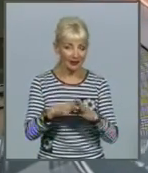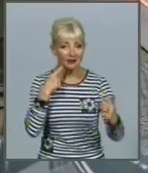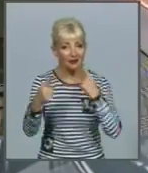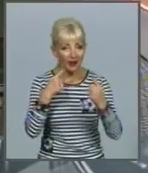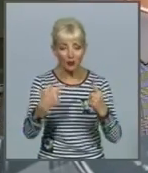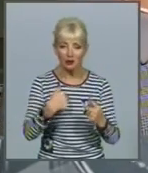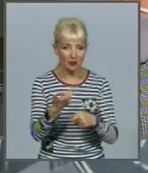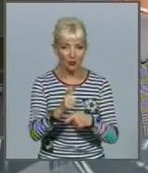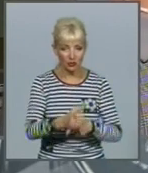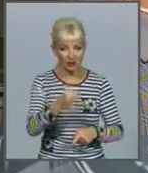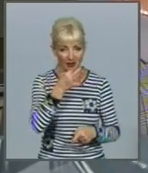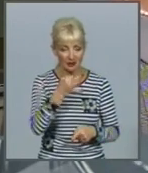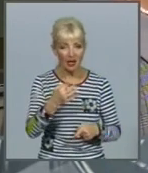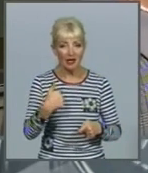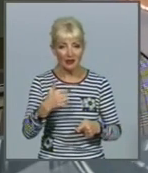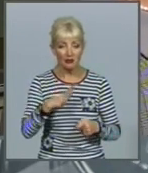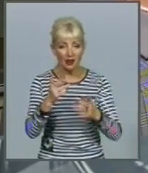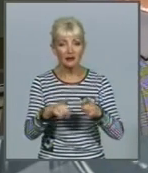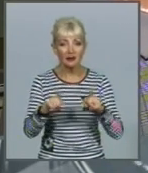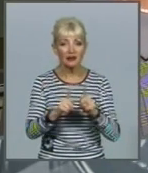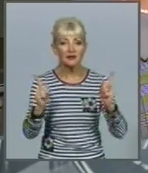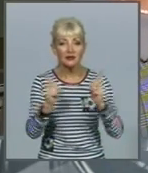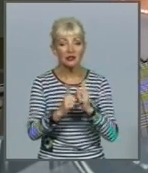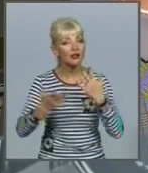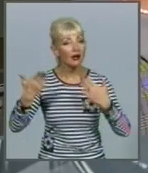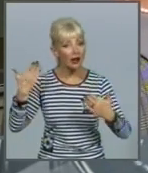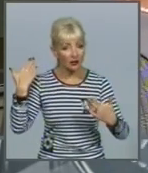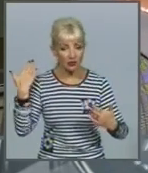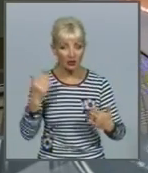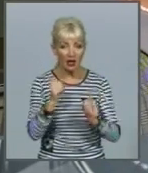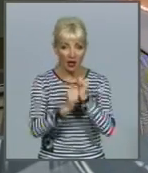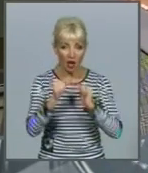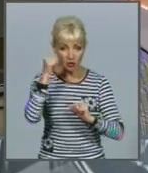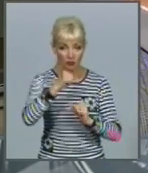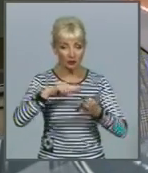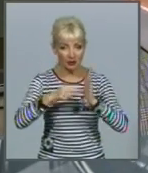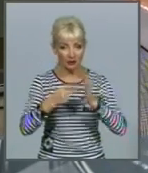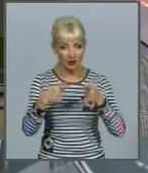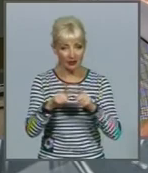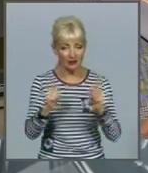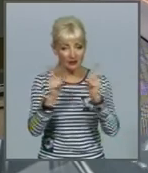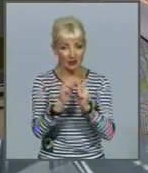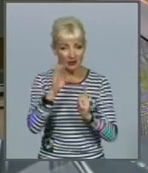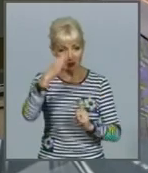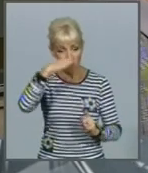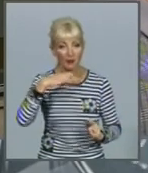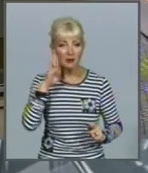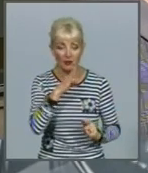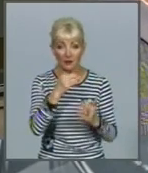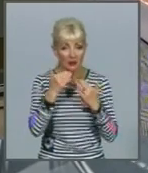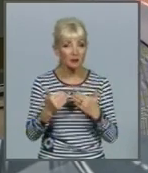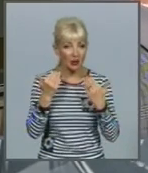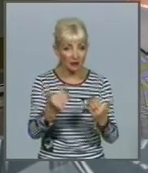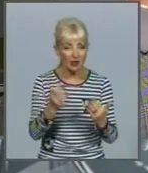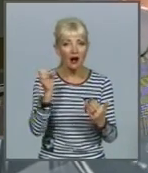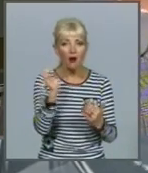была на таких встречах ранее. Каждый год планируются такие встречи с родителями. И спрашивается о планах на